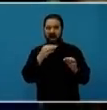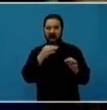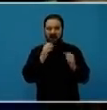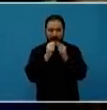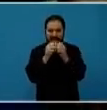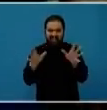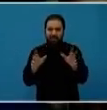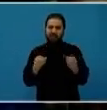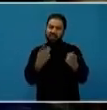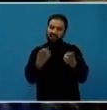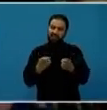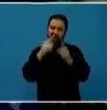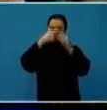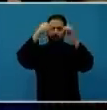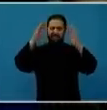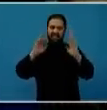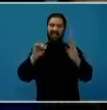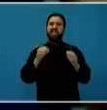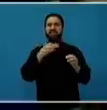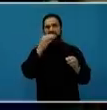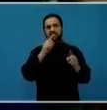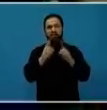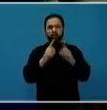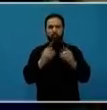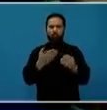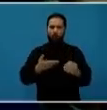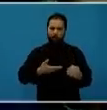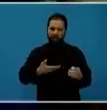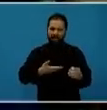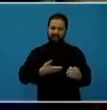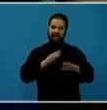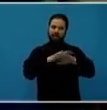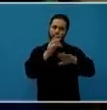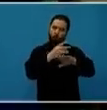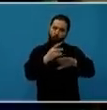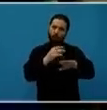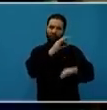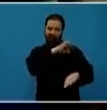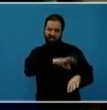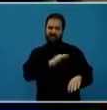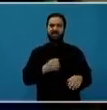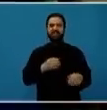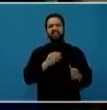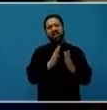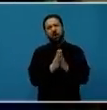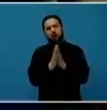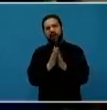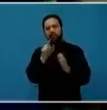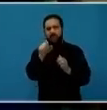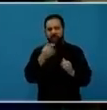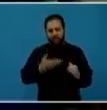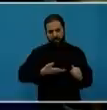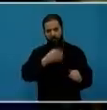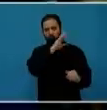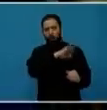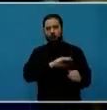părintele duhovnic, cu părintele de parohie și să îl roage pe acesta să îi